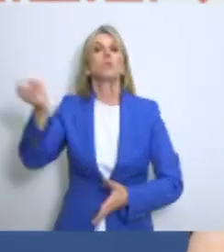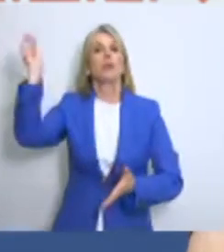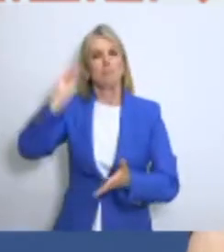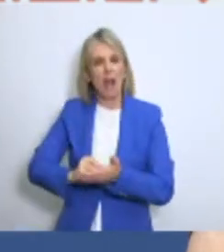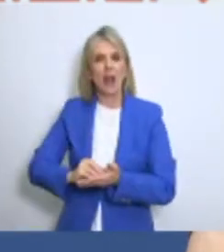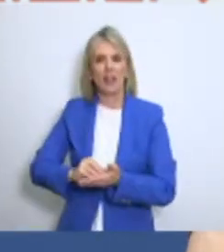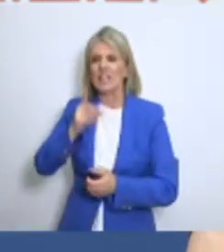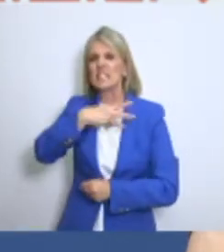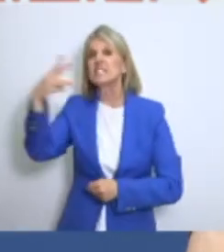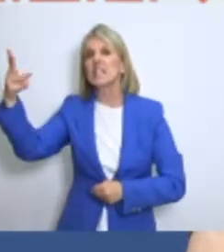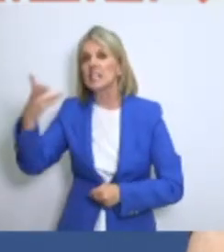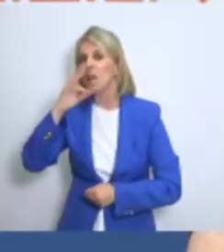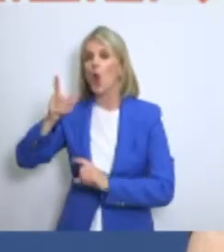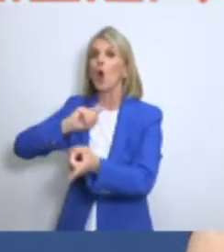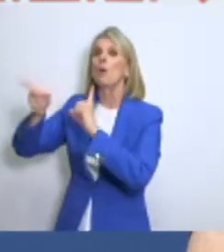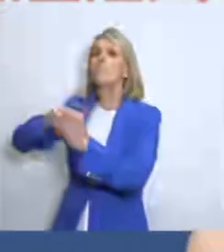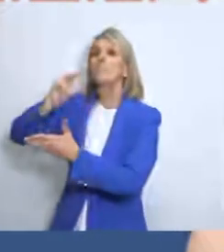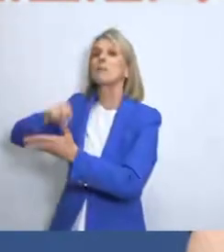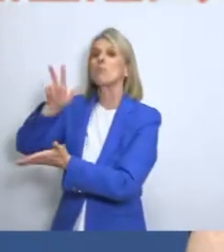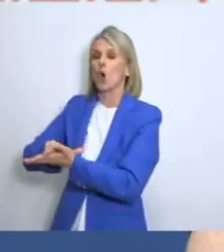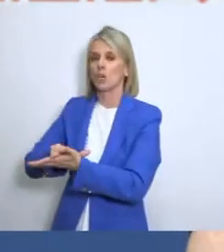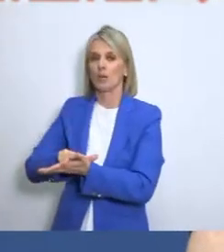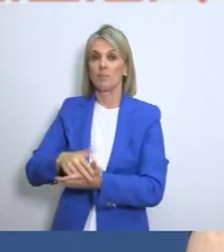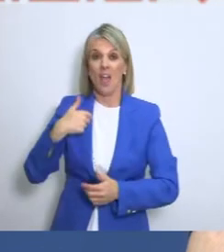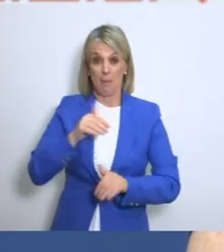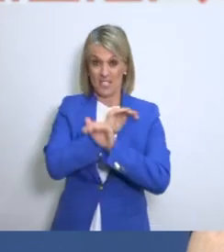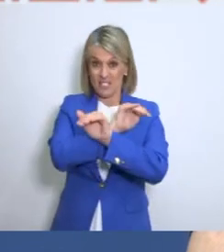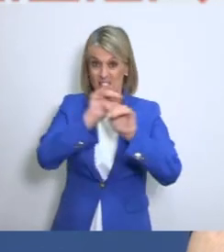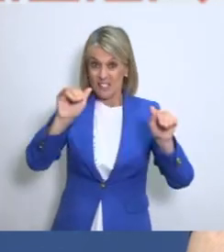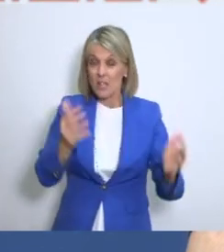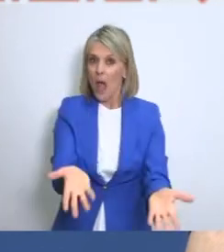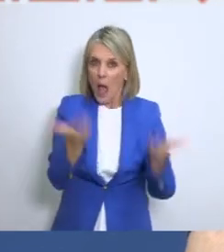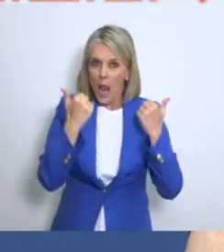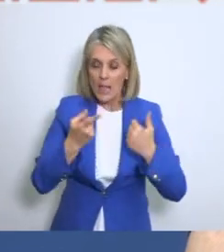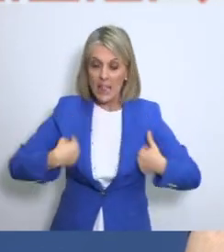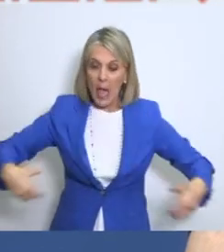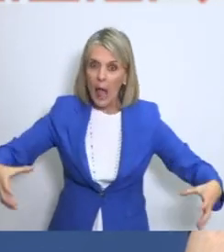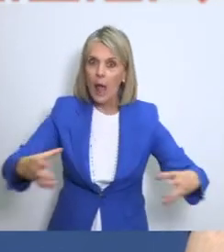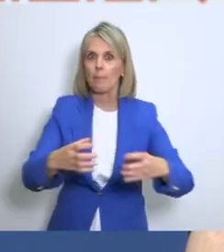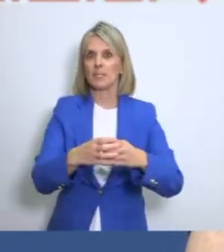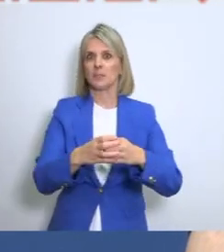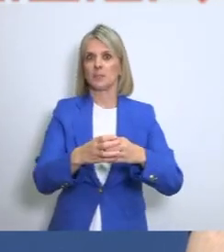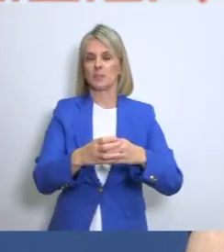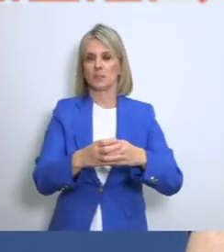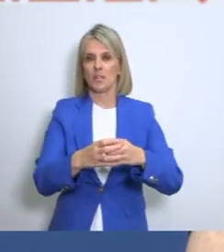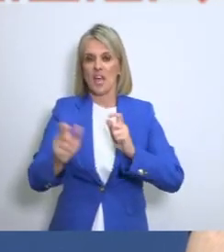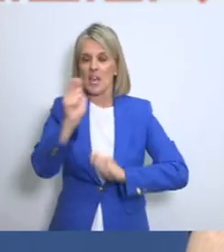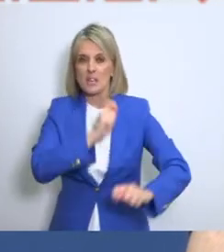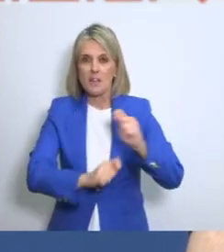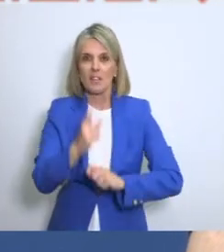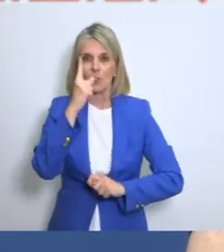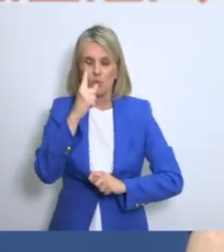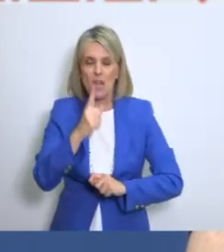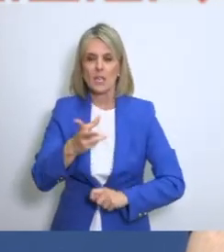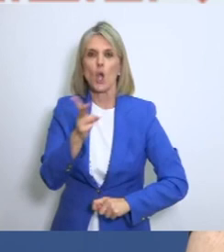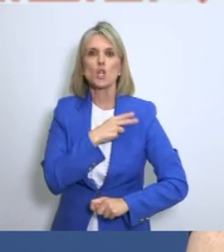ΣΥΡΙΖΑ. Η ΟΚΔΕ καλεί να πάρουμε την κατάσταση στα χέρια μας. Να προωθήσουμε ένα ριζοσπαστικό,